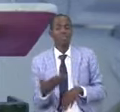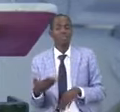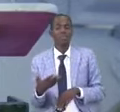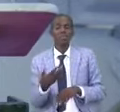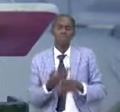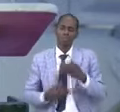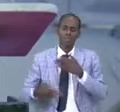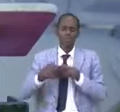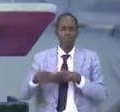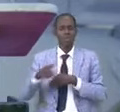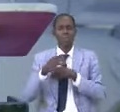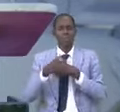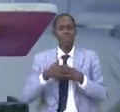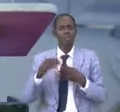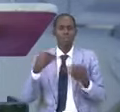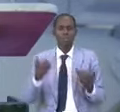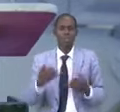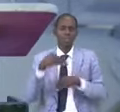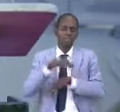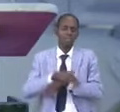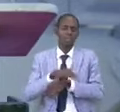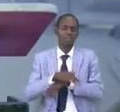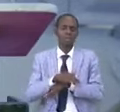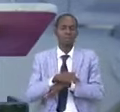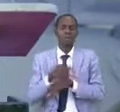soir ramène